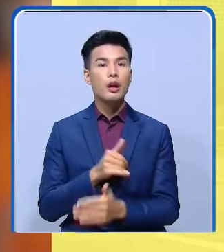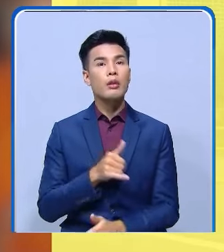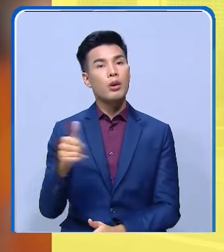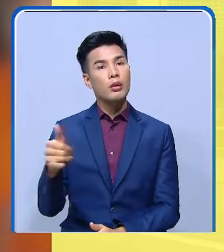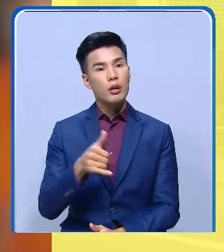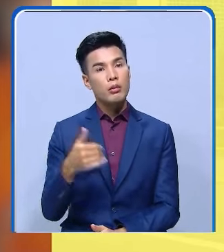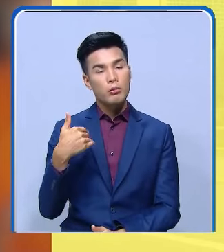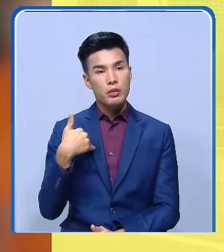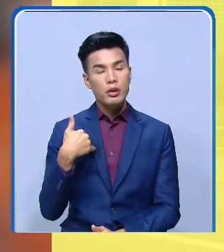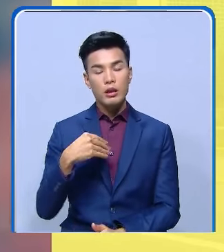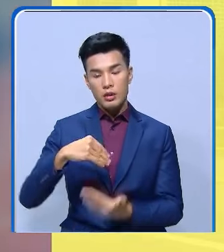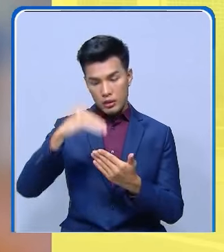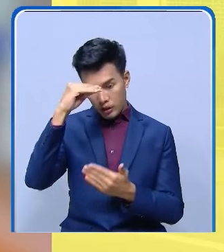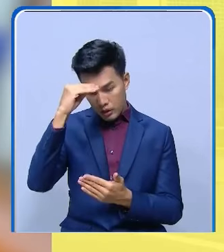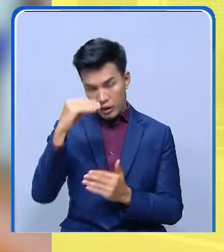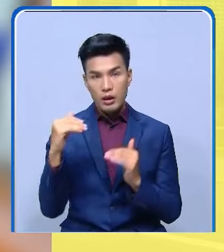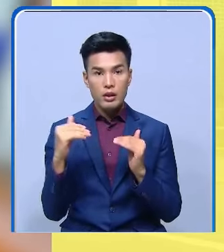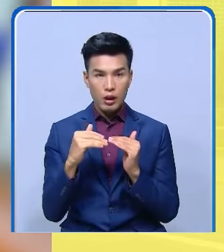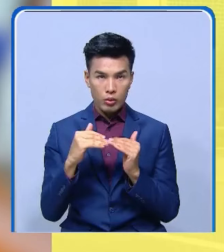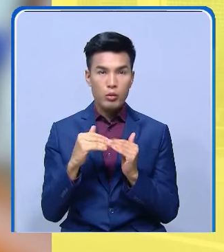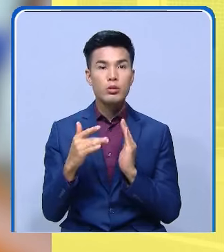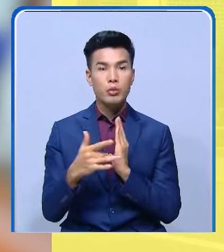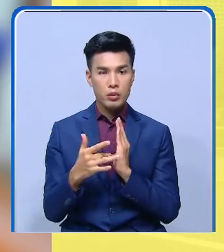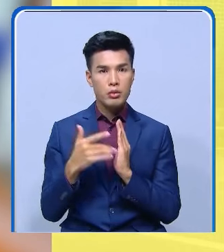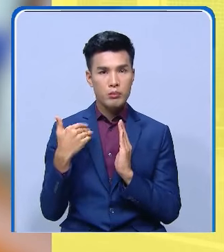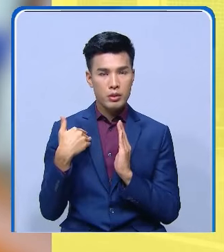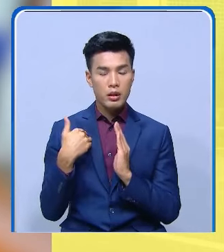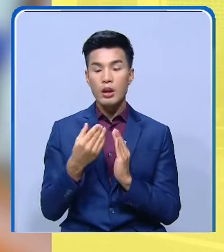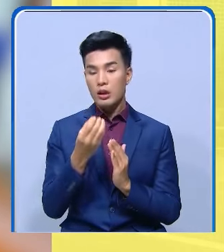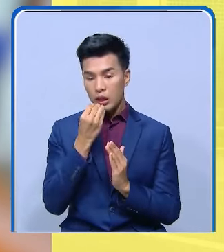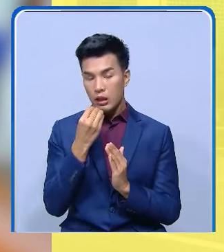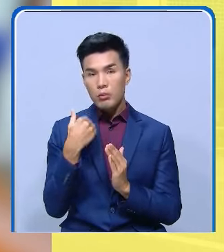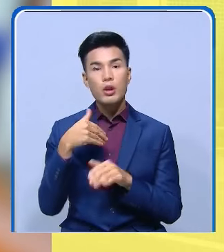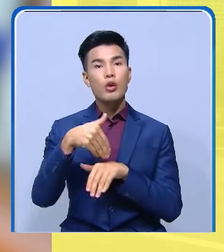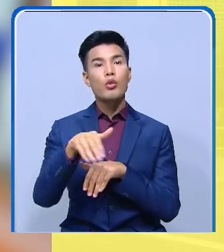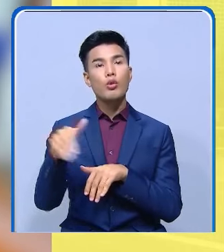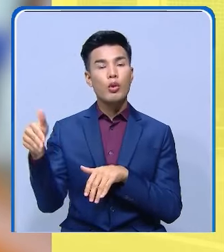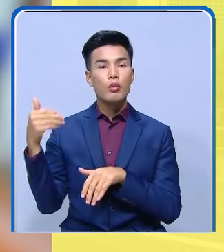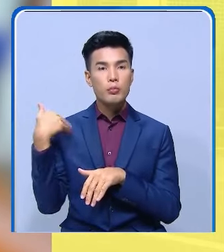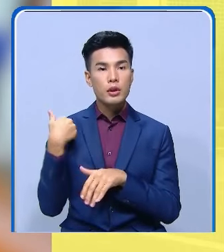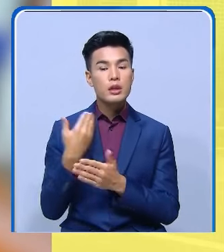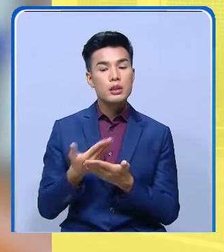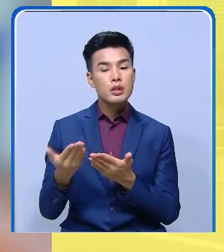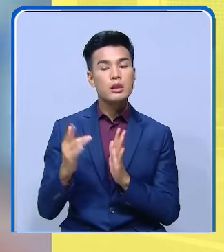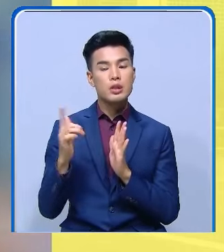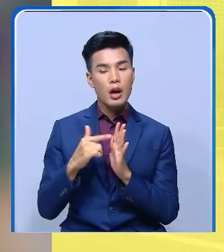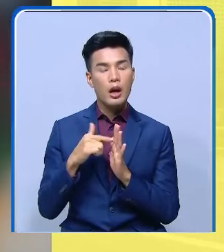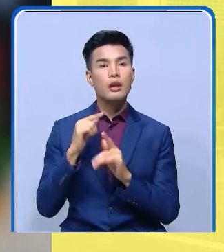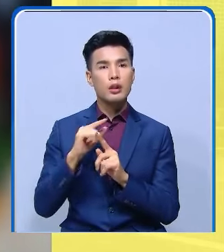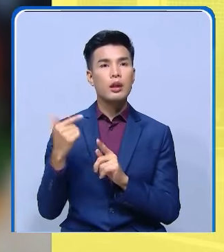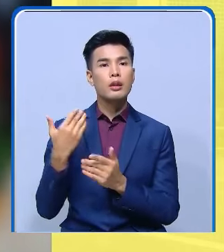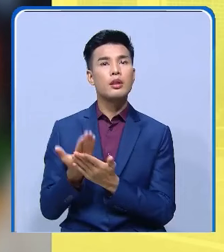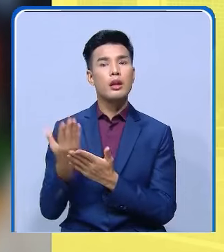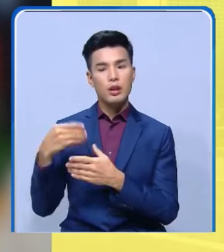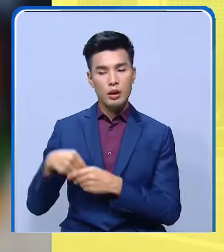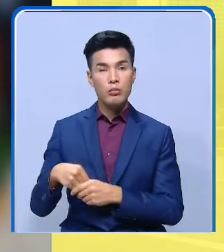ใช้เพื่อการศึกษาให้เท่าทันเทคโนโลยีฉันพัฒนาหารเวลาอยู่นอกวัดใช้ซื้อยูกยาเวชภัณฑ์แต่ให้ใ